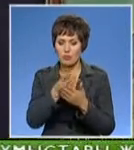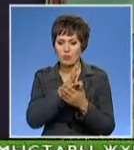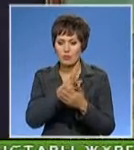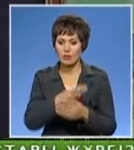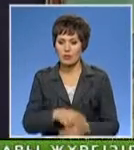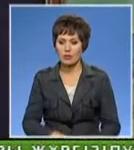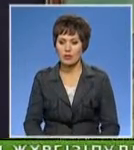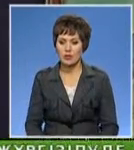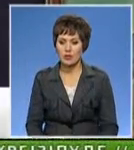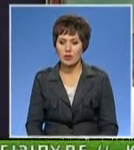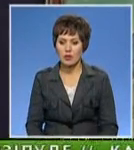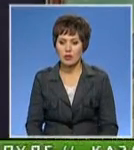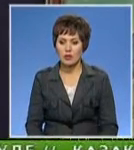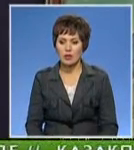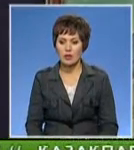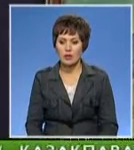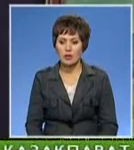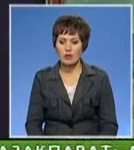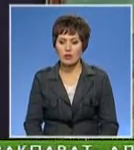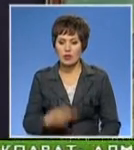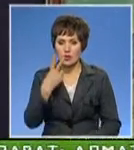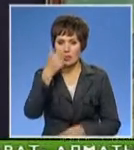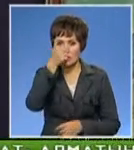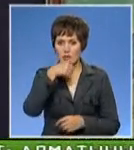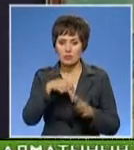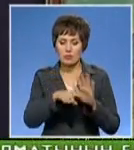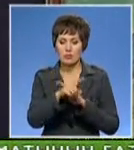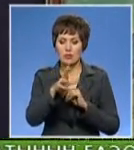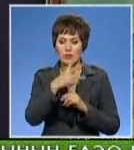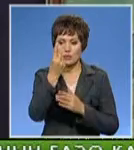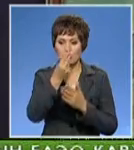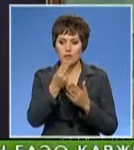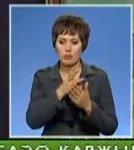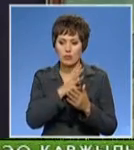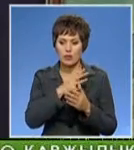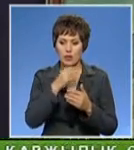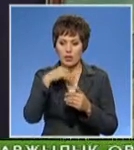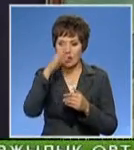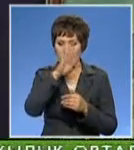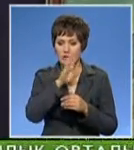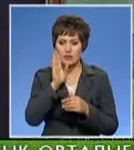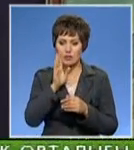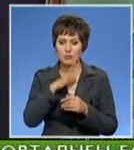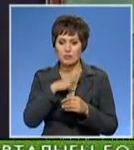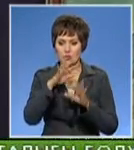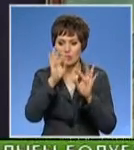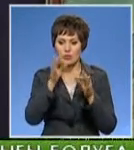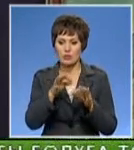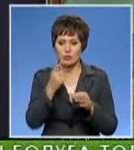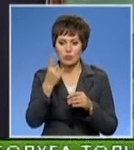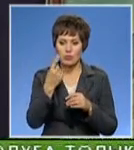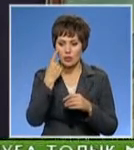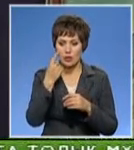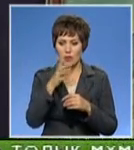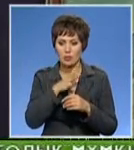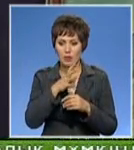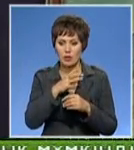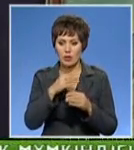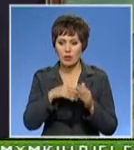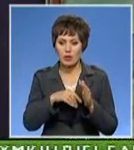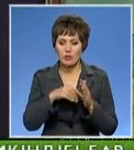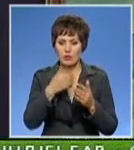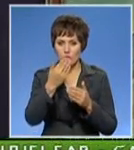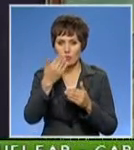где-то задаваться целью. Мен 2 жасынан бастап сурет сала бастасам керек. Әке-шешем менің өнерімді бірінші рет байқады. Менің басты